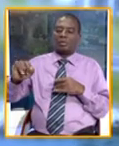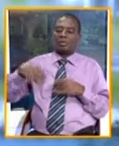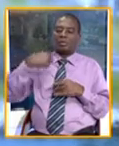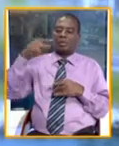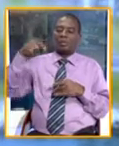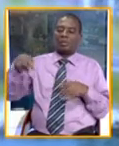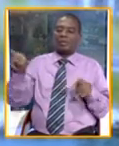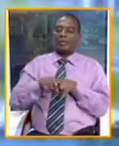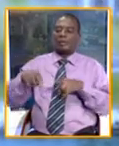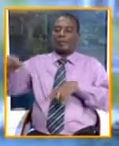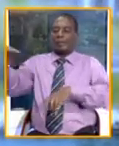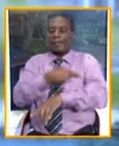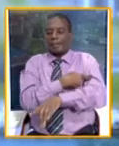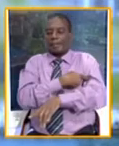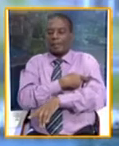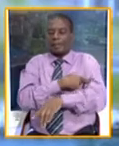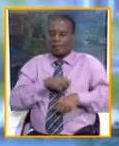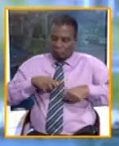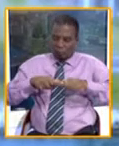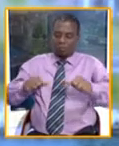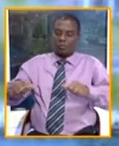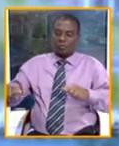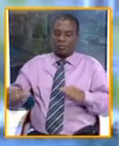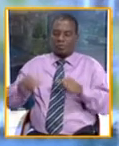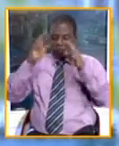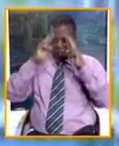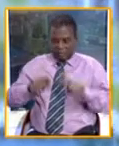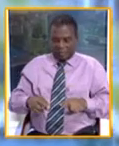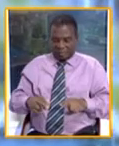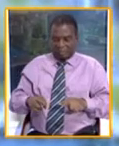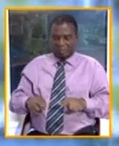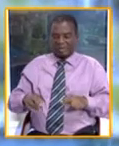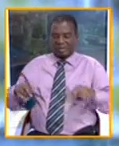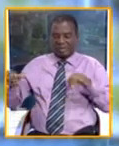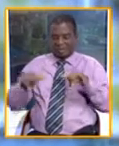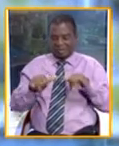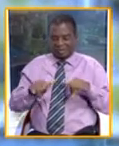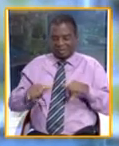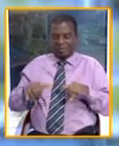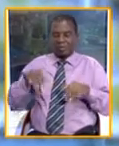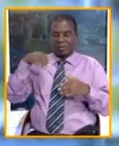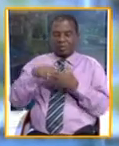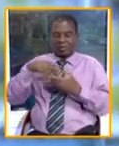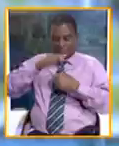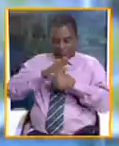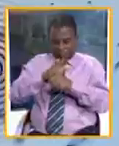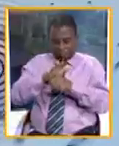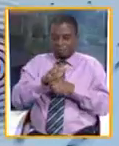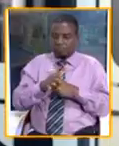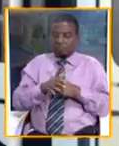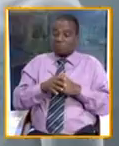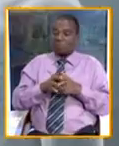Rappelons que même vaccinés, continuons d'appliquer consciencieusement les gestes barrières contre le coronavirus.